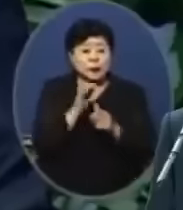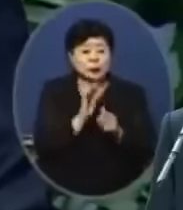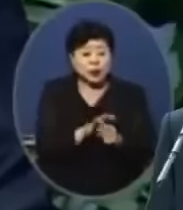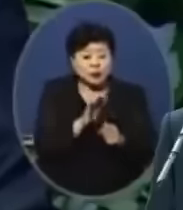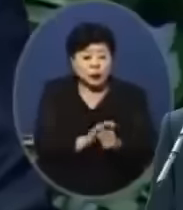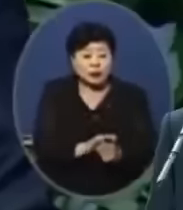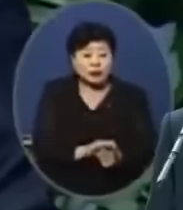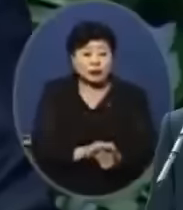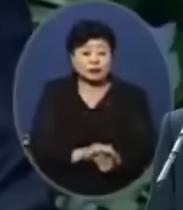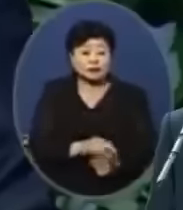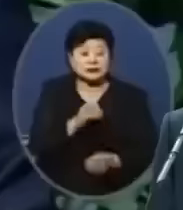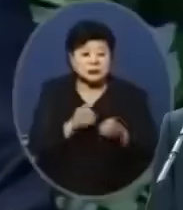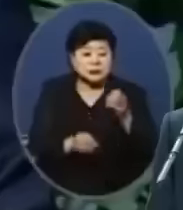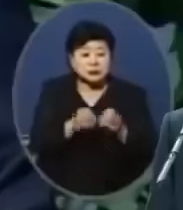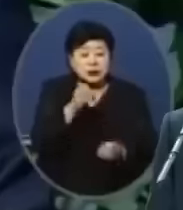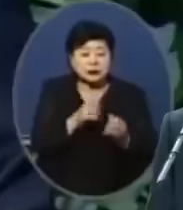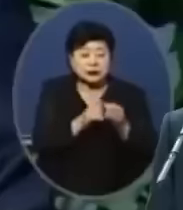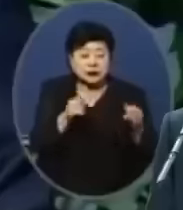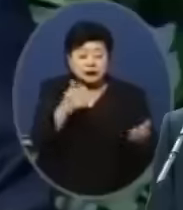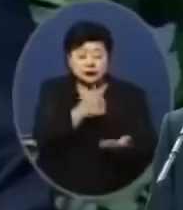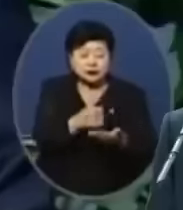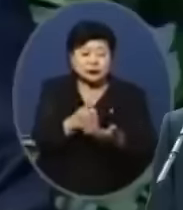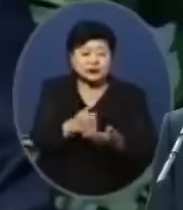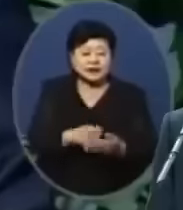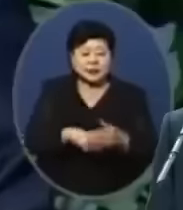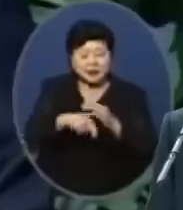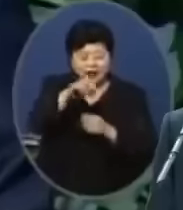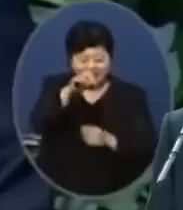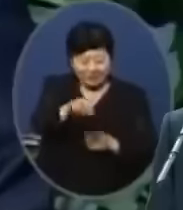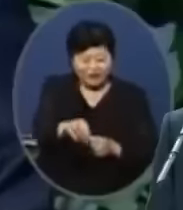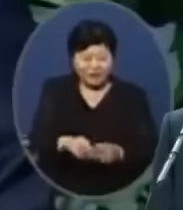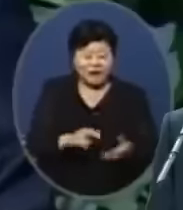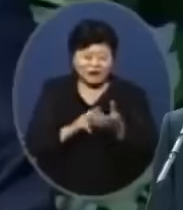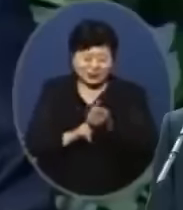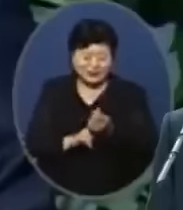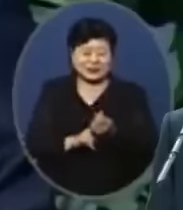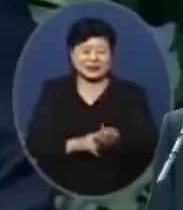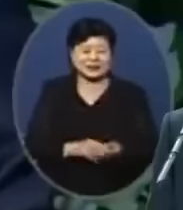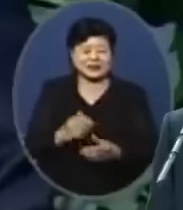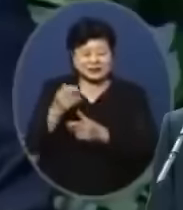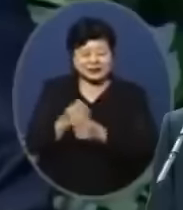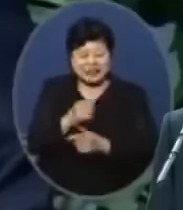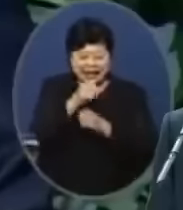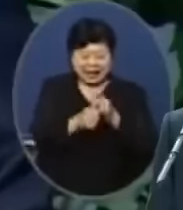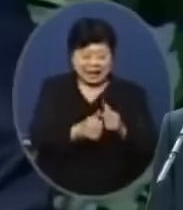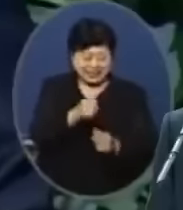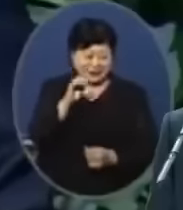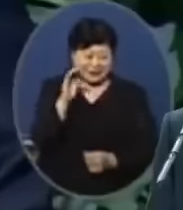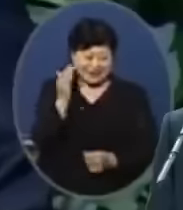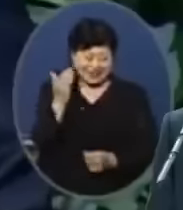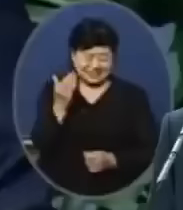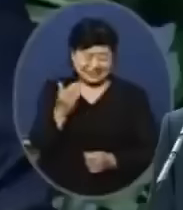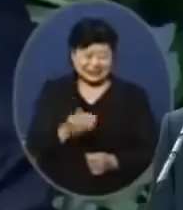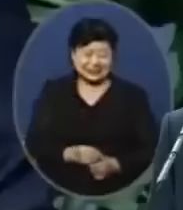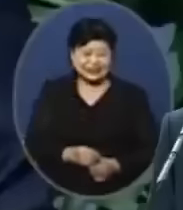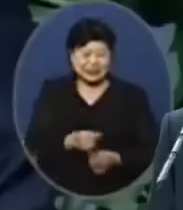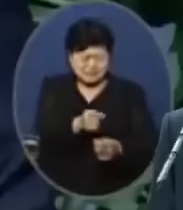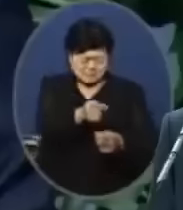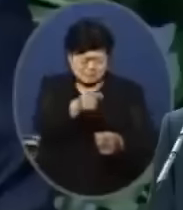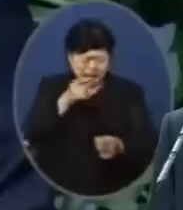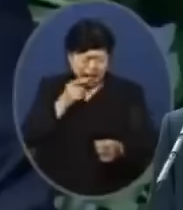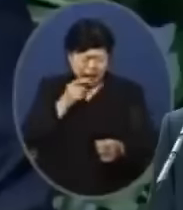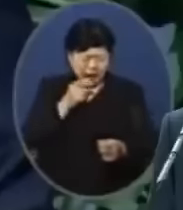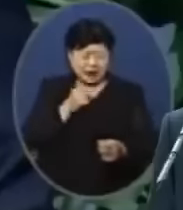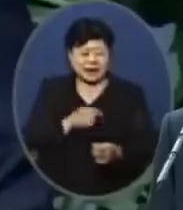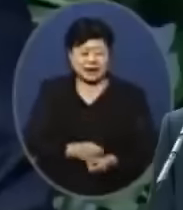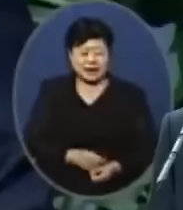것입니다. 시편 기자가 말한 것처럼 주는 나의 피난처요 요새요 나의 의뢰하는 하나님이 되시니 제가 새 사냥꾼의